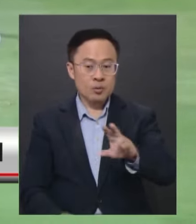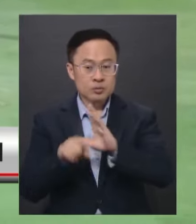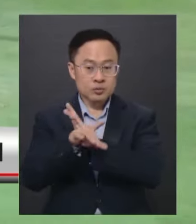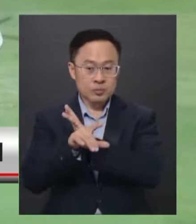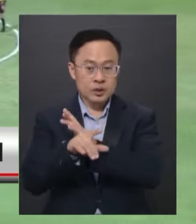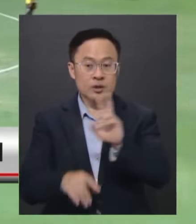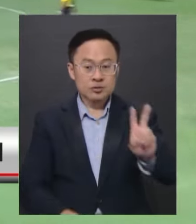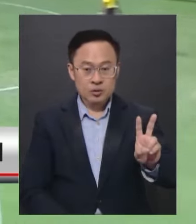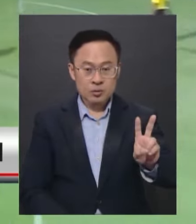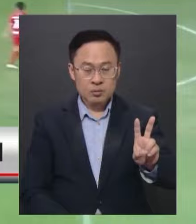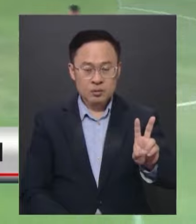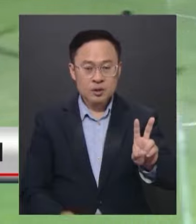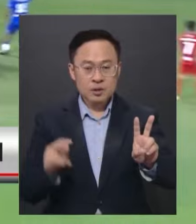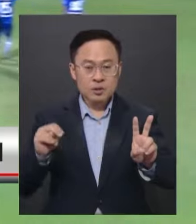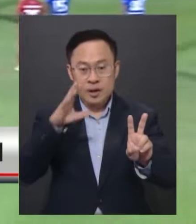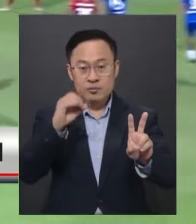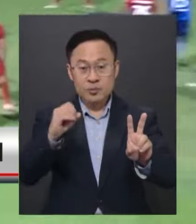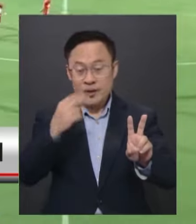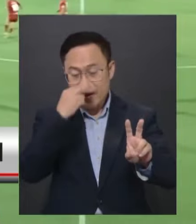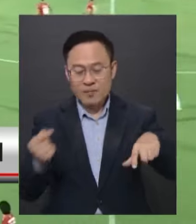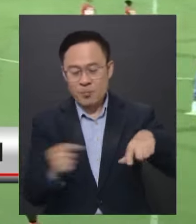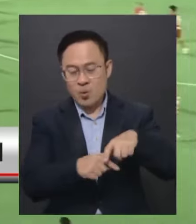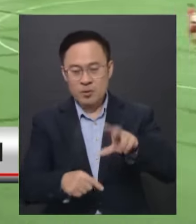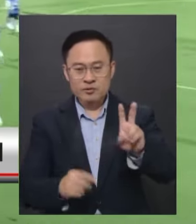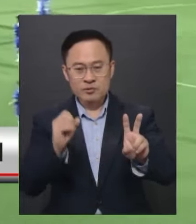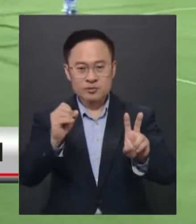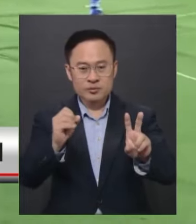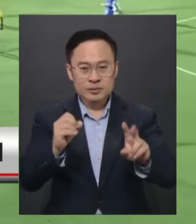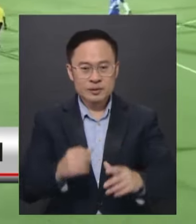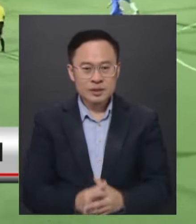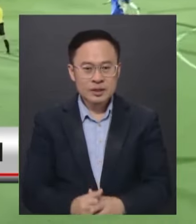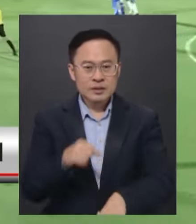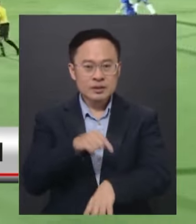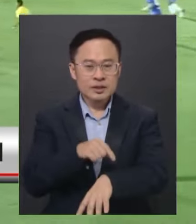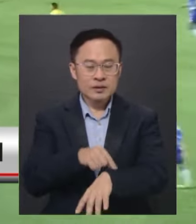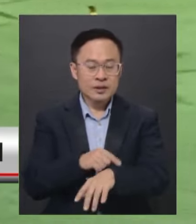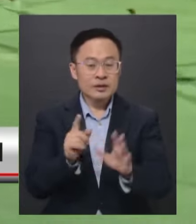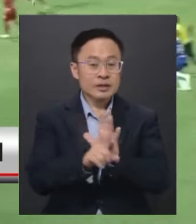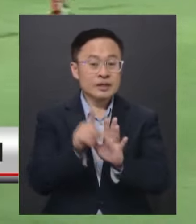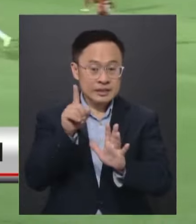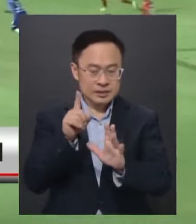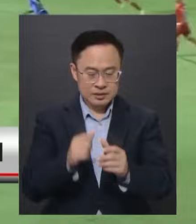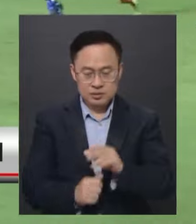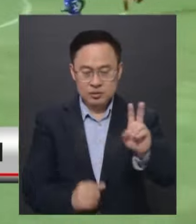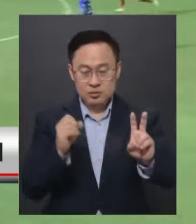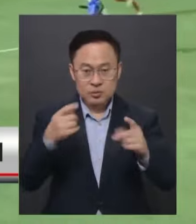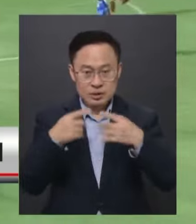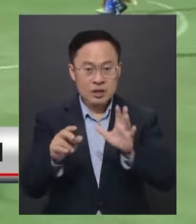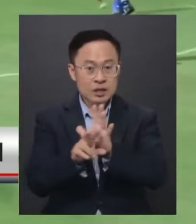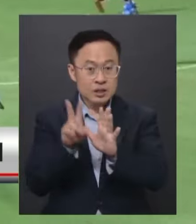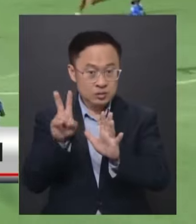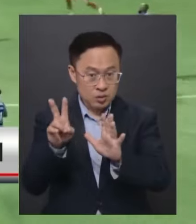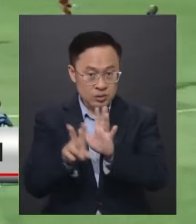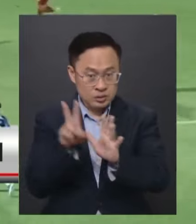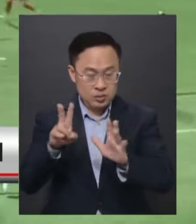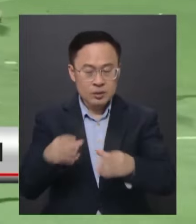ได้แหย่ขาแล้วก็สะกิดบอลเข้าไปค่ะทำให้จบครึ่งแรกด้วยประประตูนี้แล้วจากนั้นนครปฐม